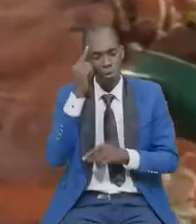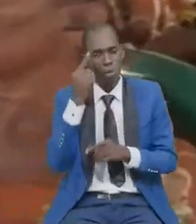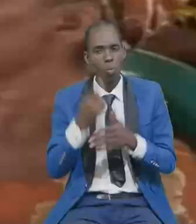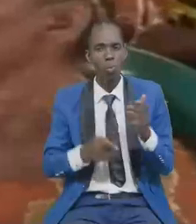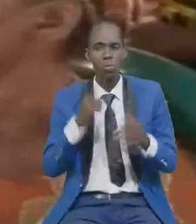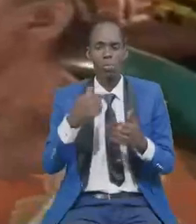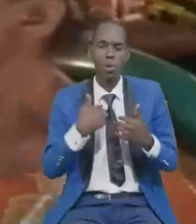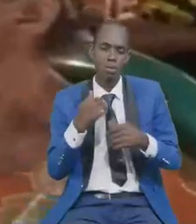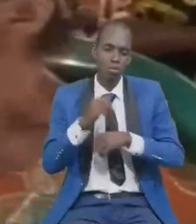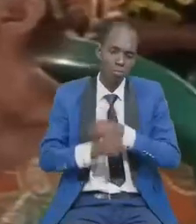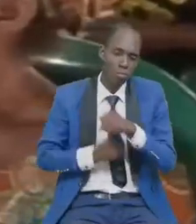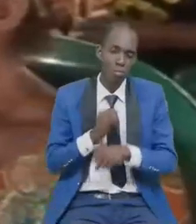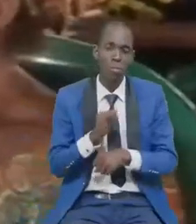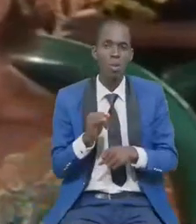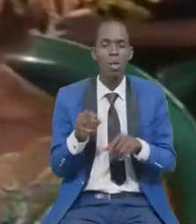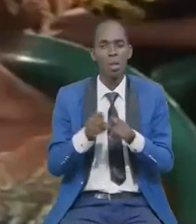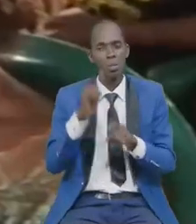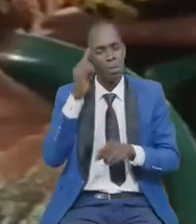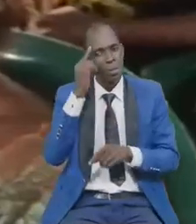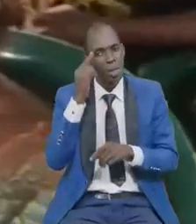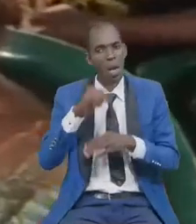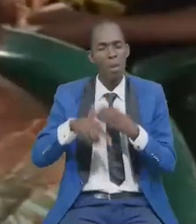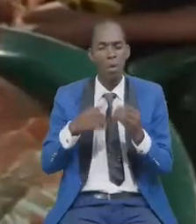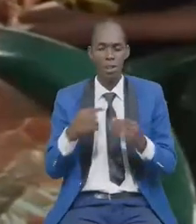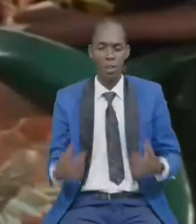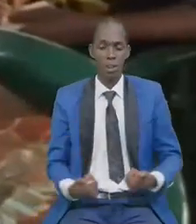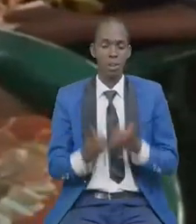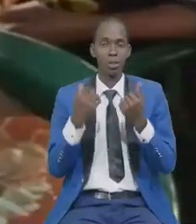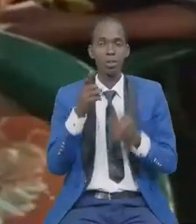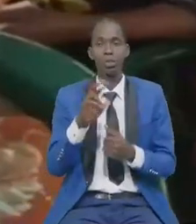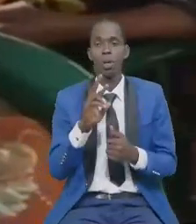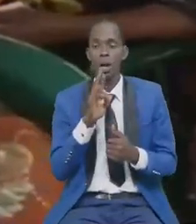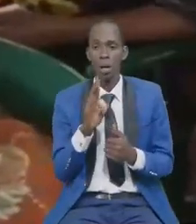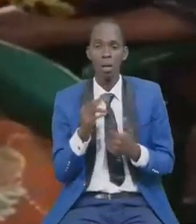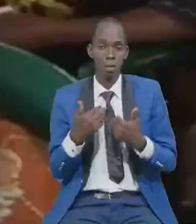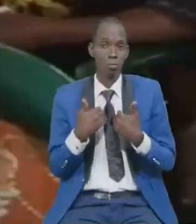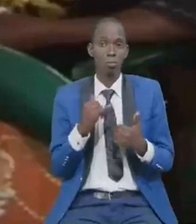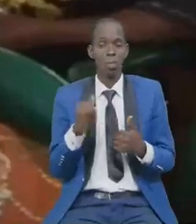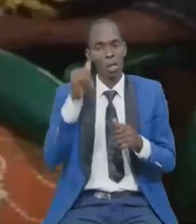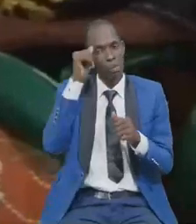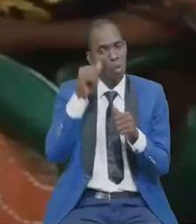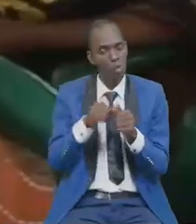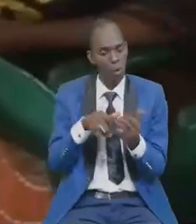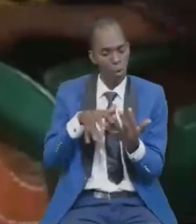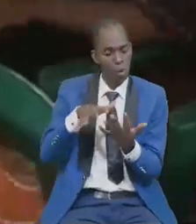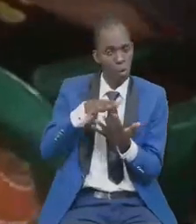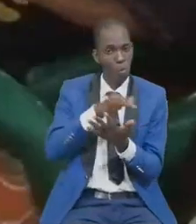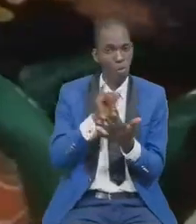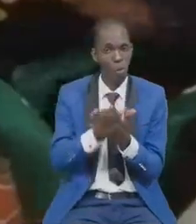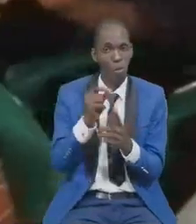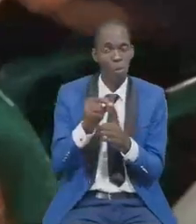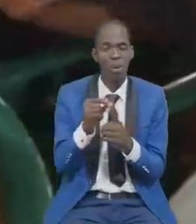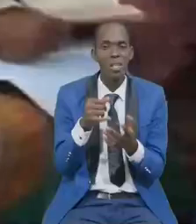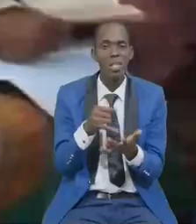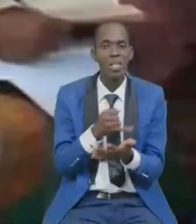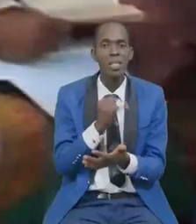quand tu penses aux défis que tu as, rappelle-toi ces paroles, tout est accompli.